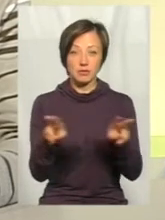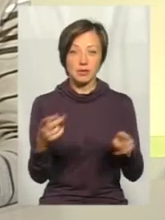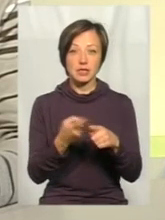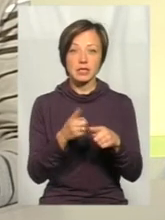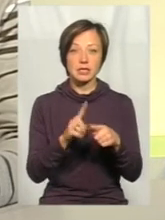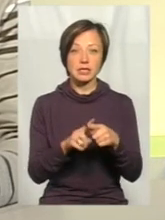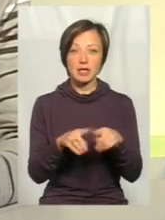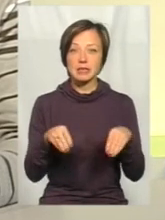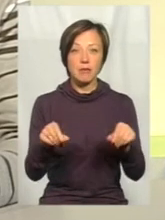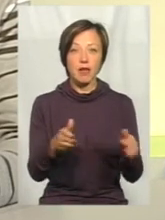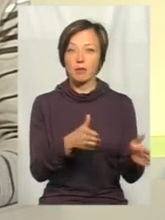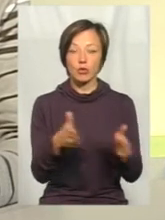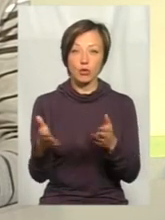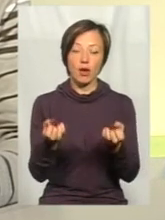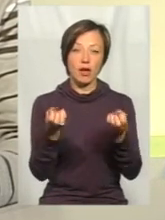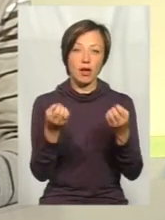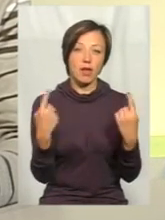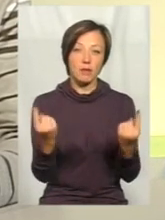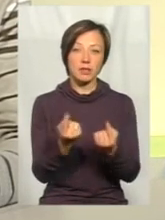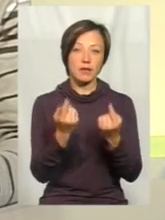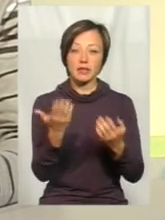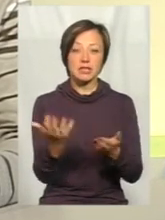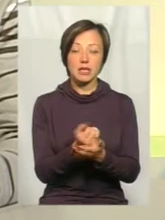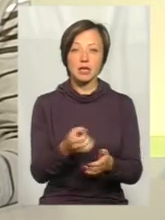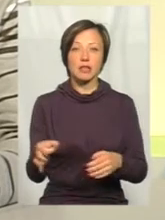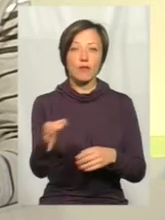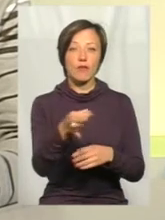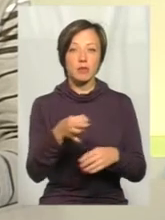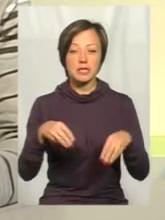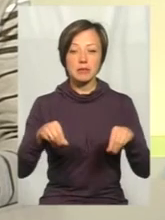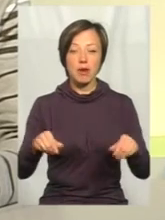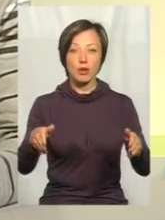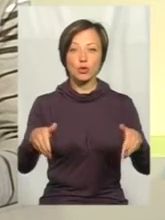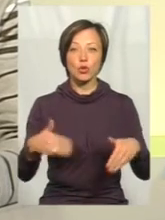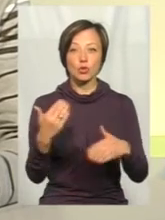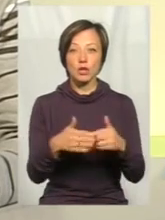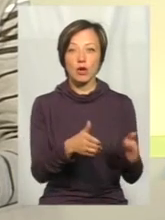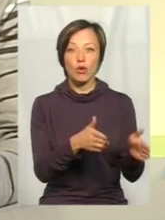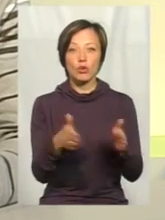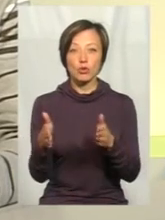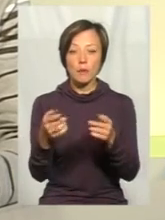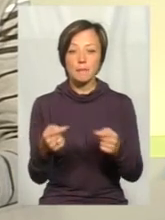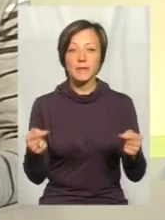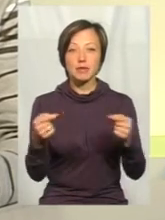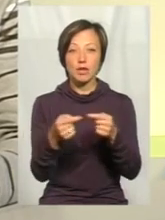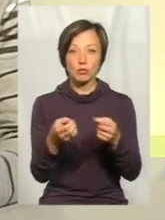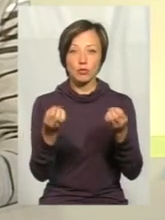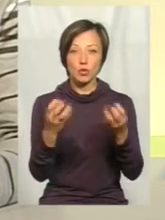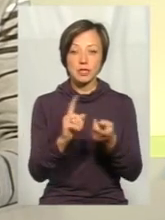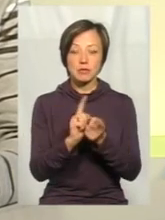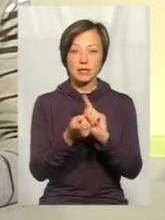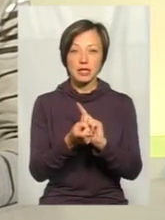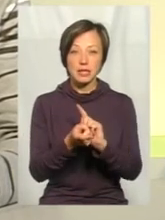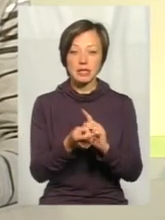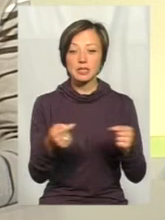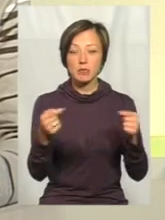земля ніяк не підготовлена. Ну, елементарно, ви не знайдете в області земельну ділянку вже з готовим цільовим призначенням. А щоб просто змінити цільове призначення,